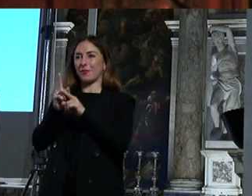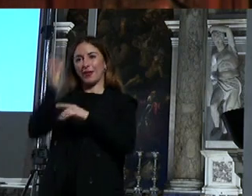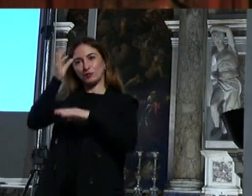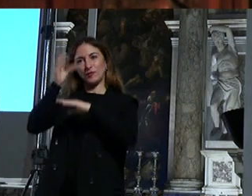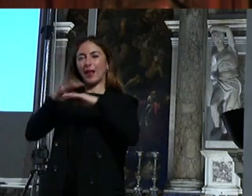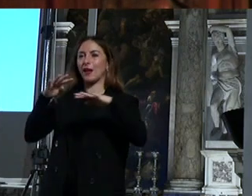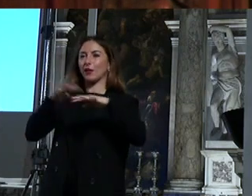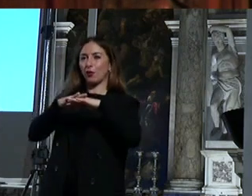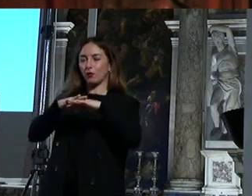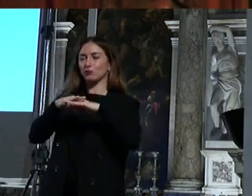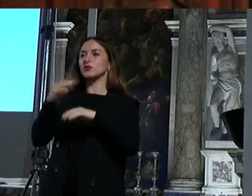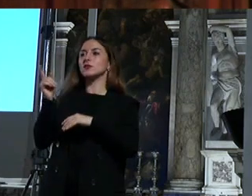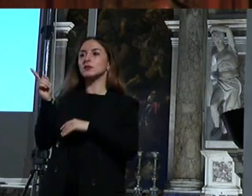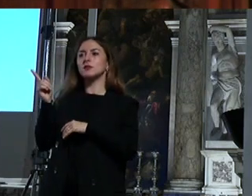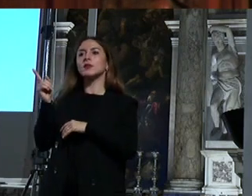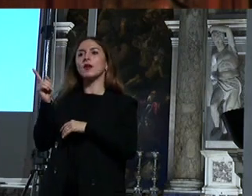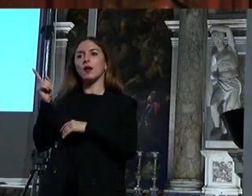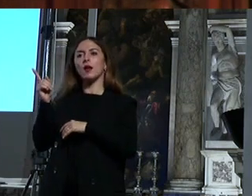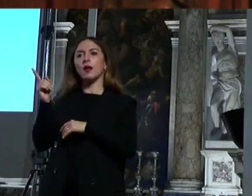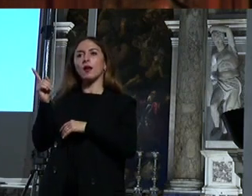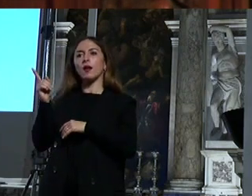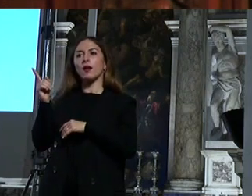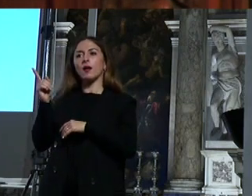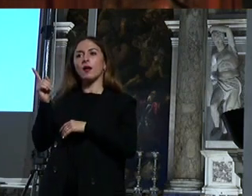Civiltà, a tante